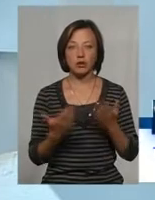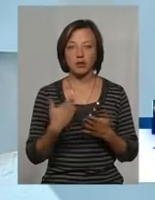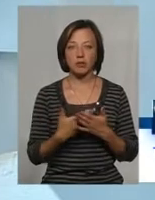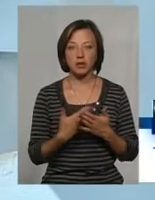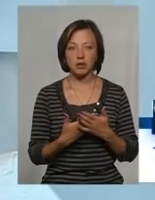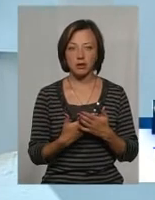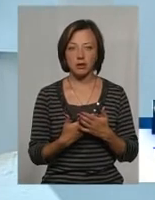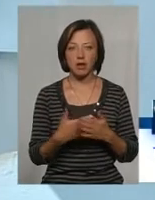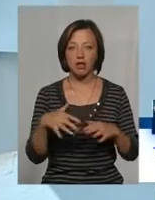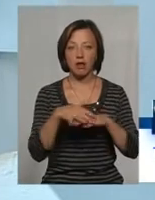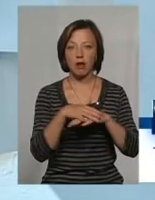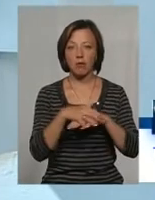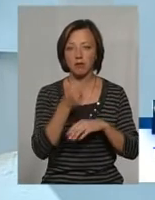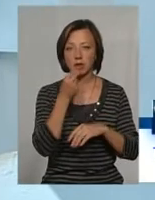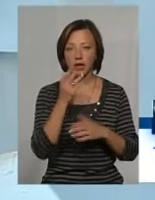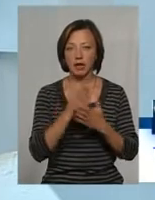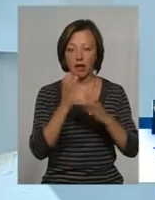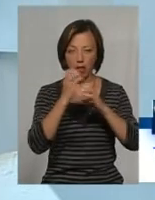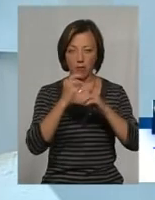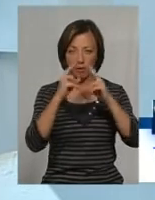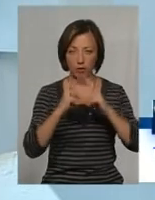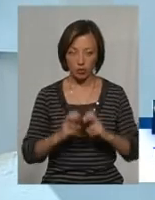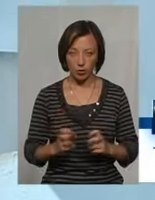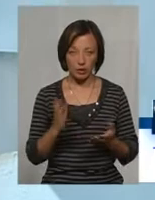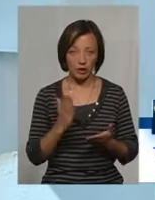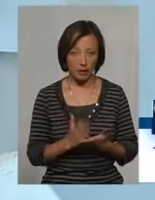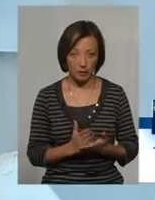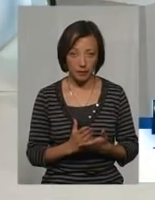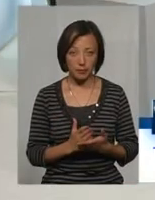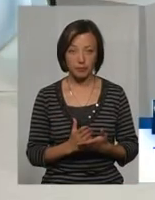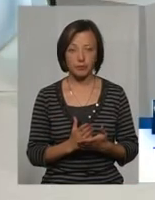на агропродовольчих ринках є лабораторії ветеринарно-санітарної